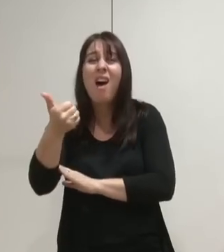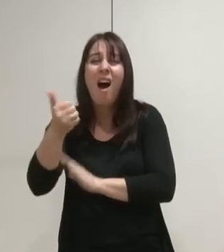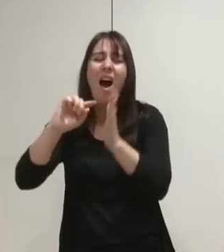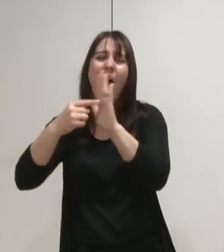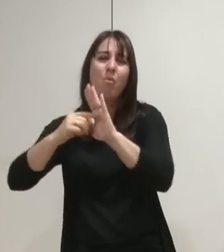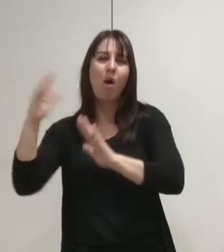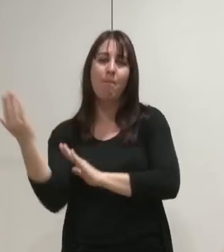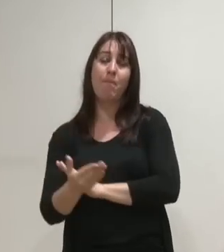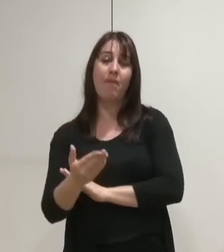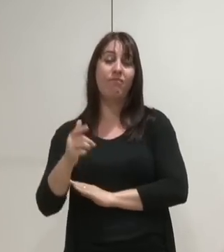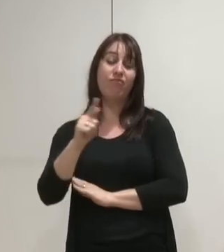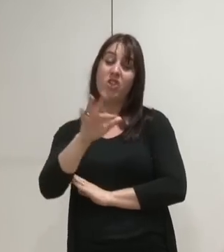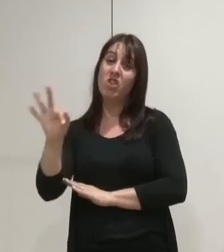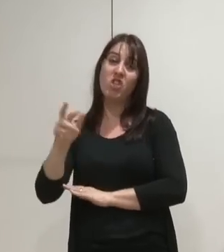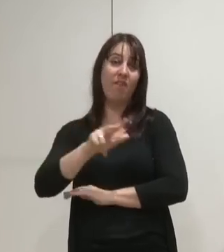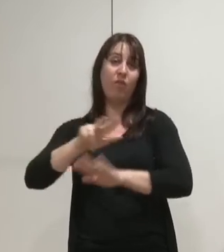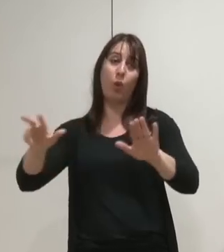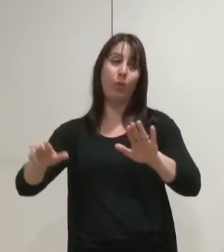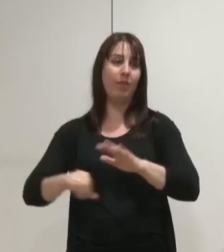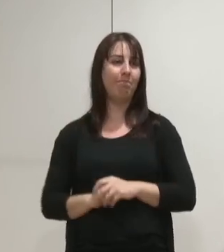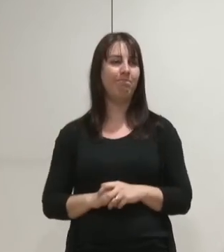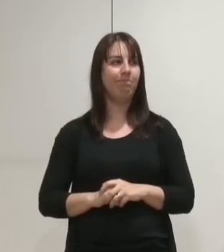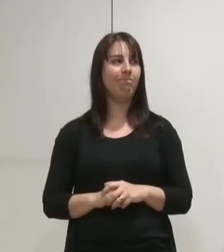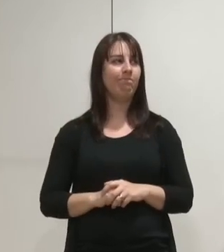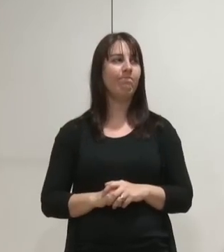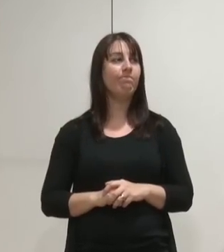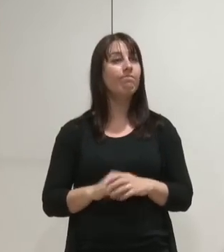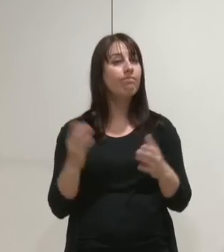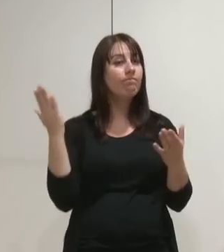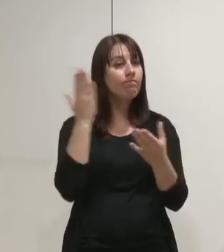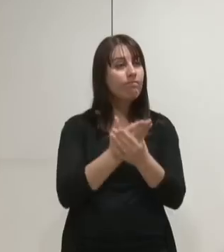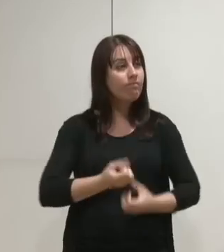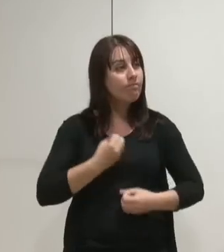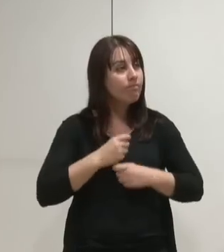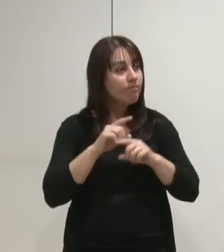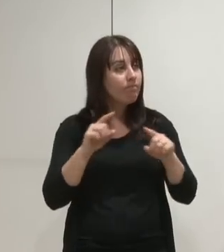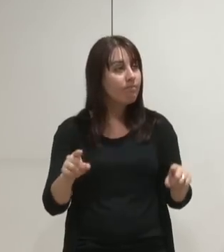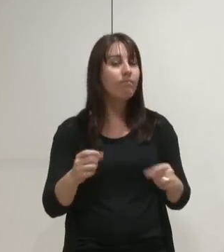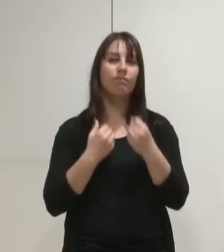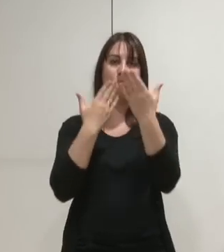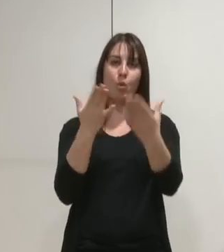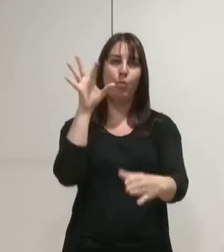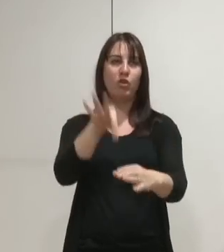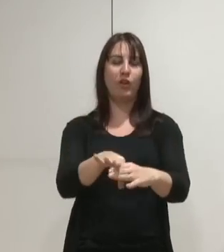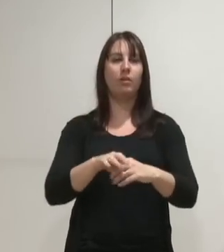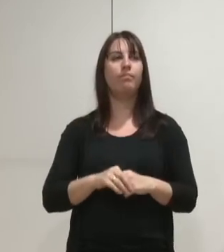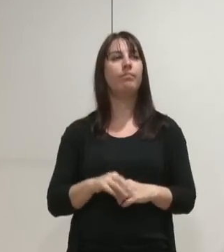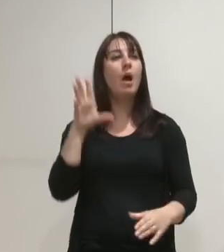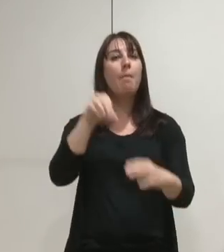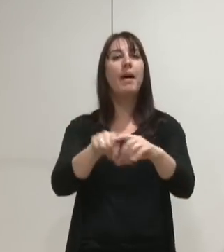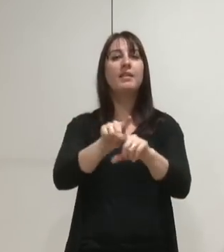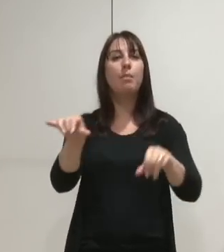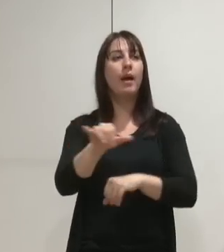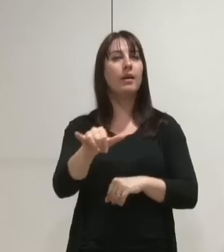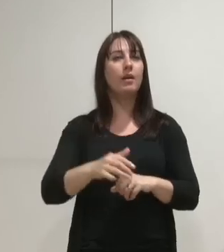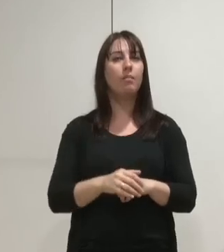du GF38 y a-t-il des interventions cette délibération non je la mets au voix qui ne prend pas part